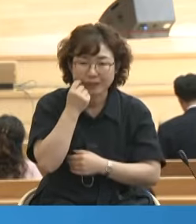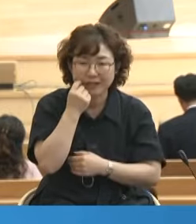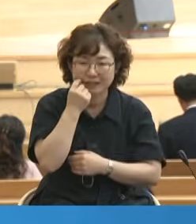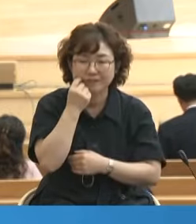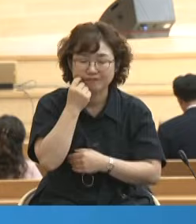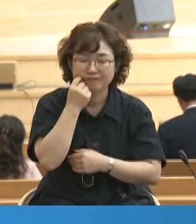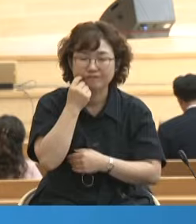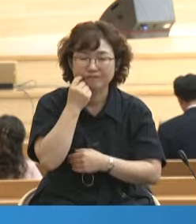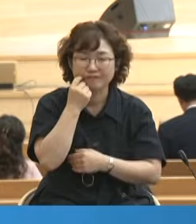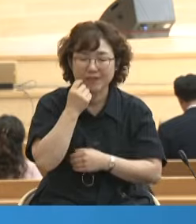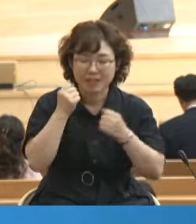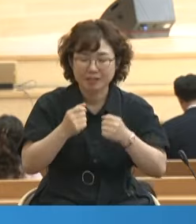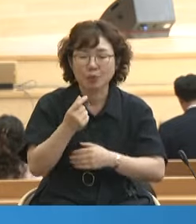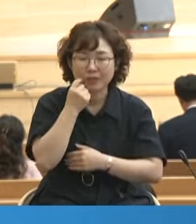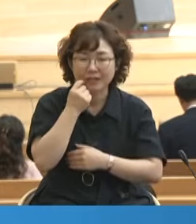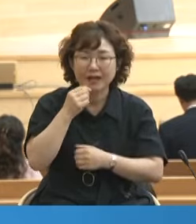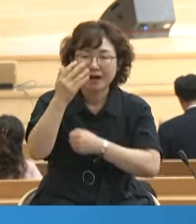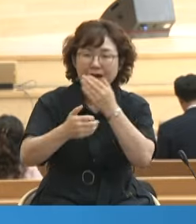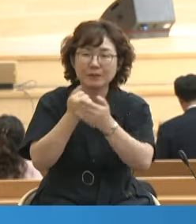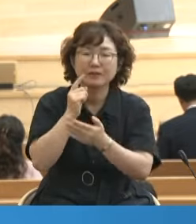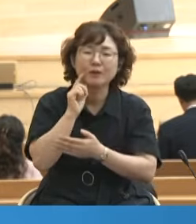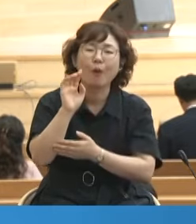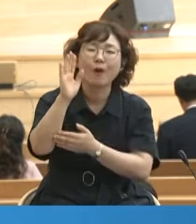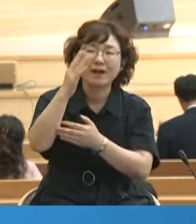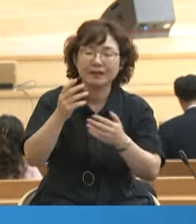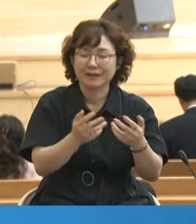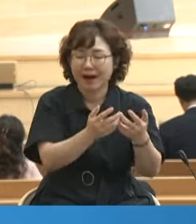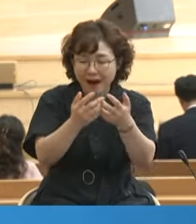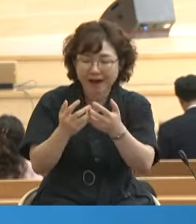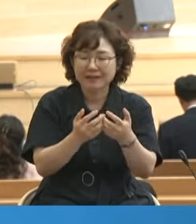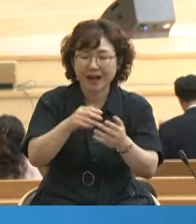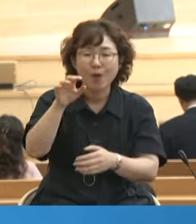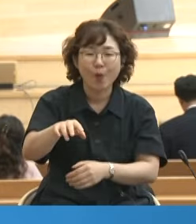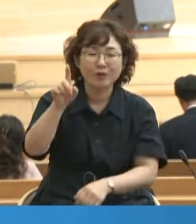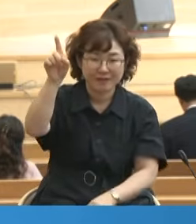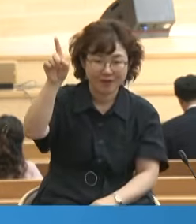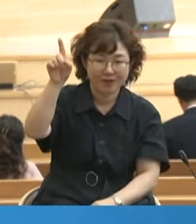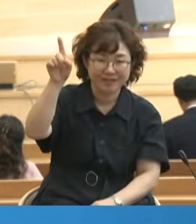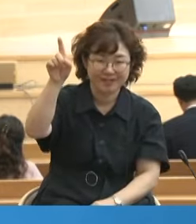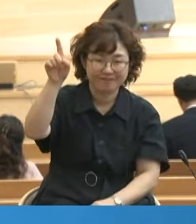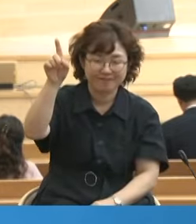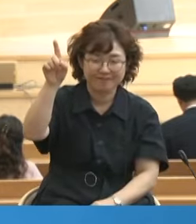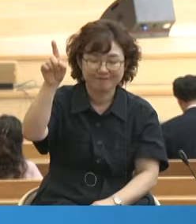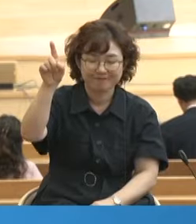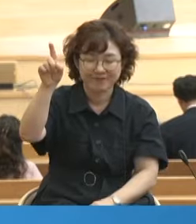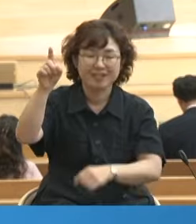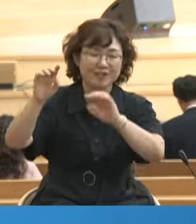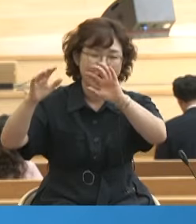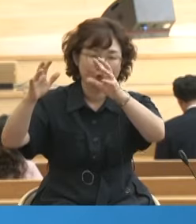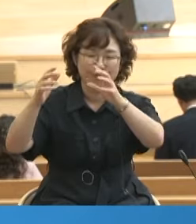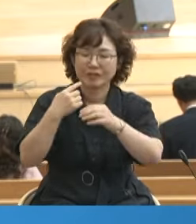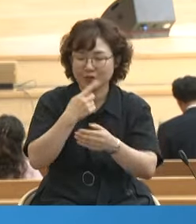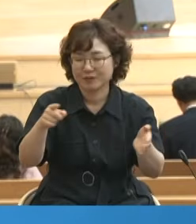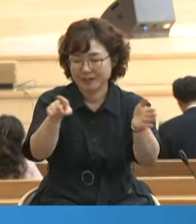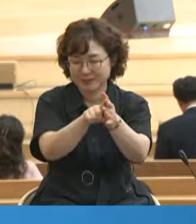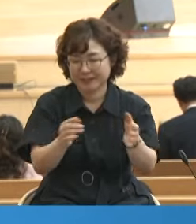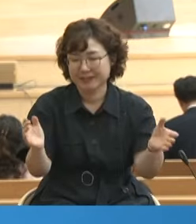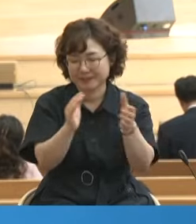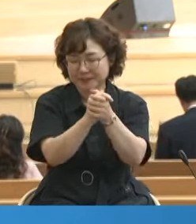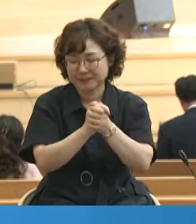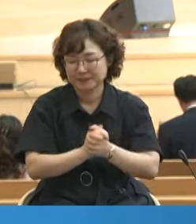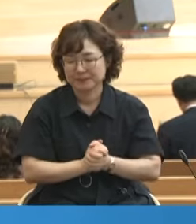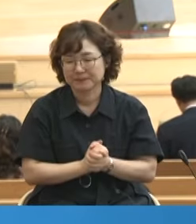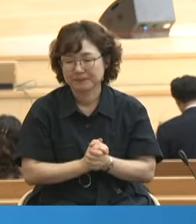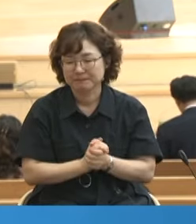발디딜 수 없는 하나님의 영광이 가득한 곳, 그것이 바로 천국인 줄 믿습니다.